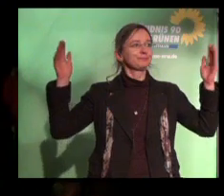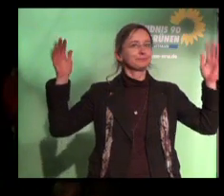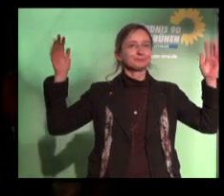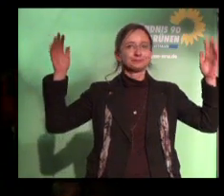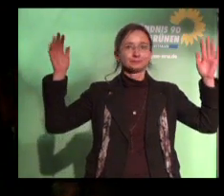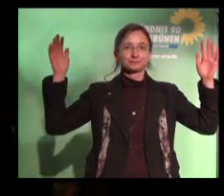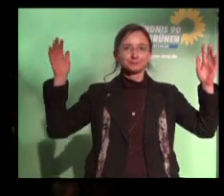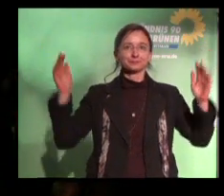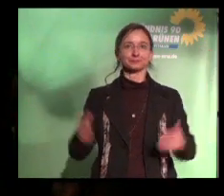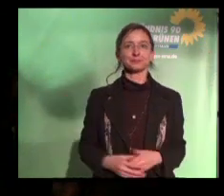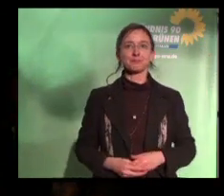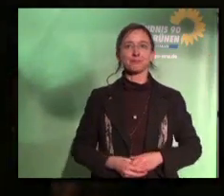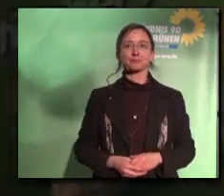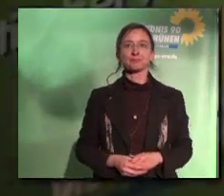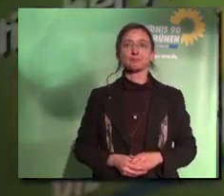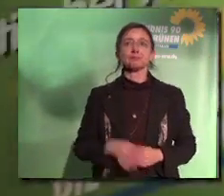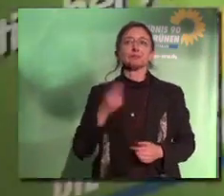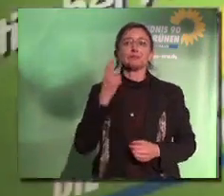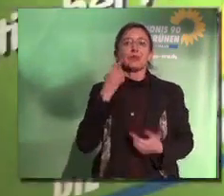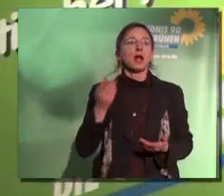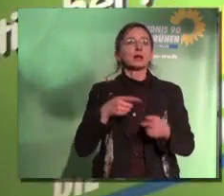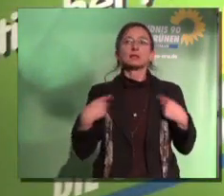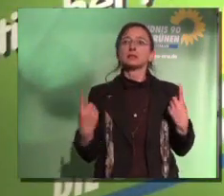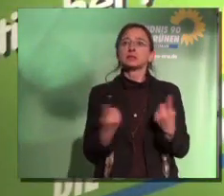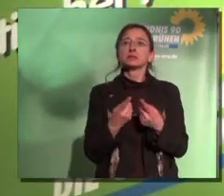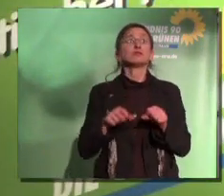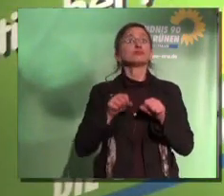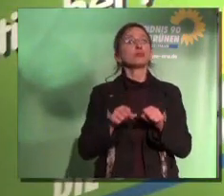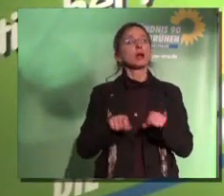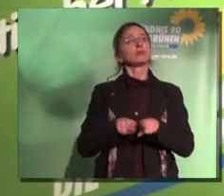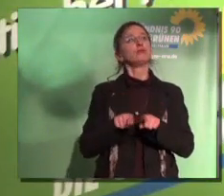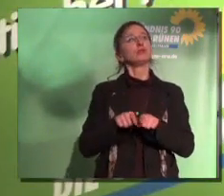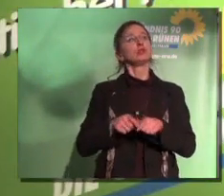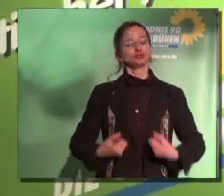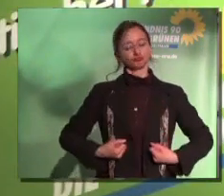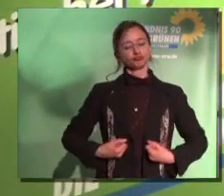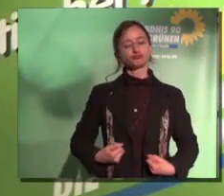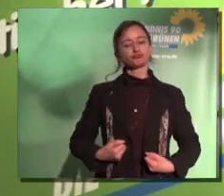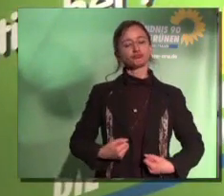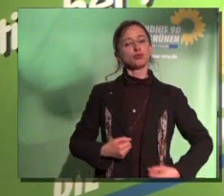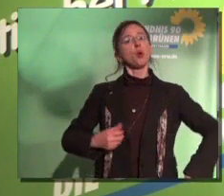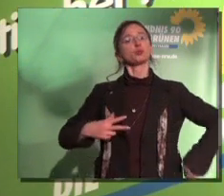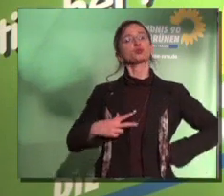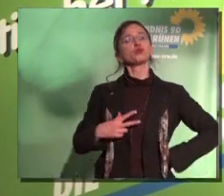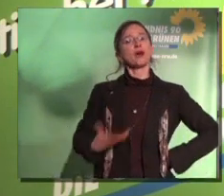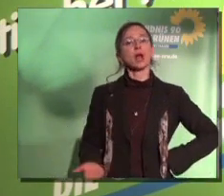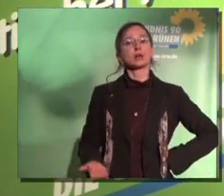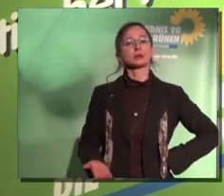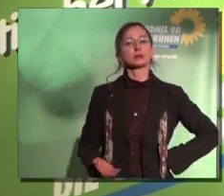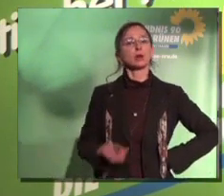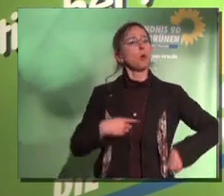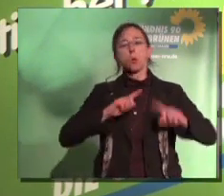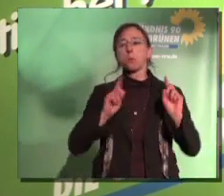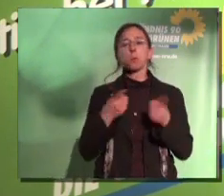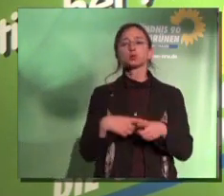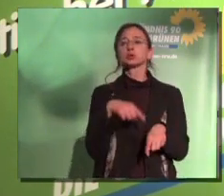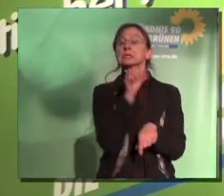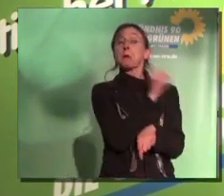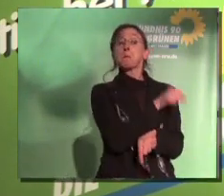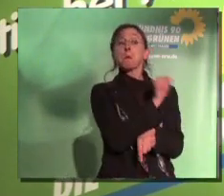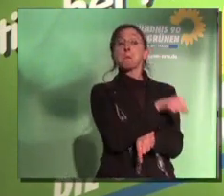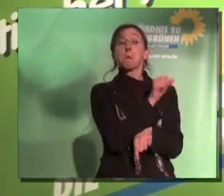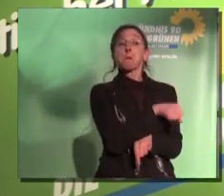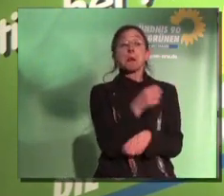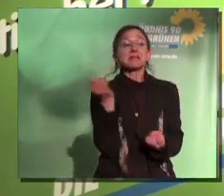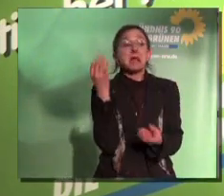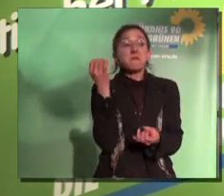Ja, wir können also eigentlich ein bisschen souverän sein. Wir brauchen gar nicht auf den anderen rumzuhauen. Wir brauchen gar nicht so nervös zu sein. Wir